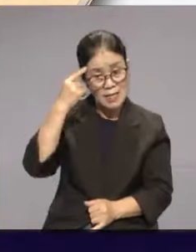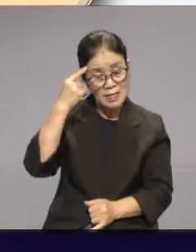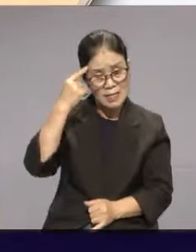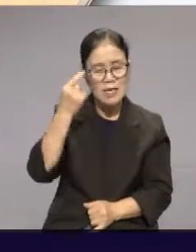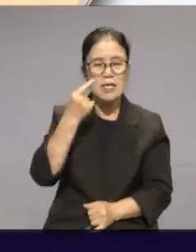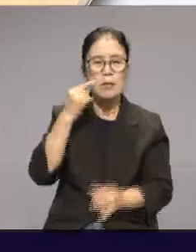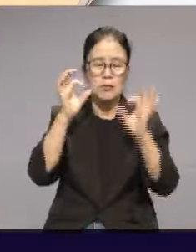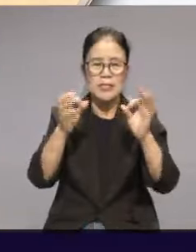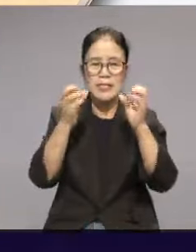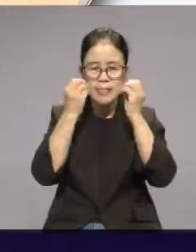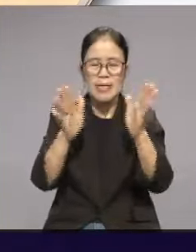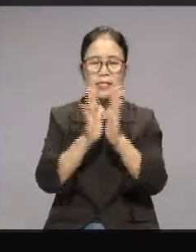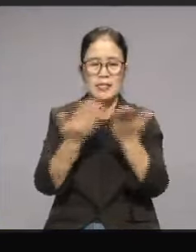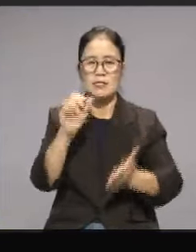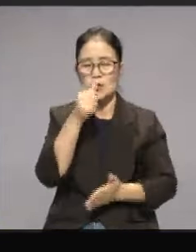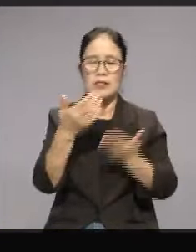나온 책입니다.